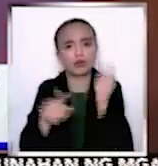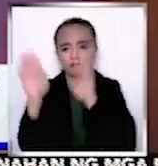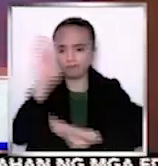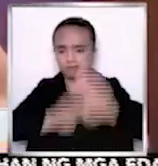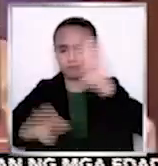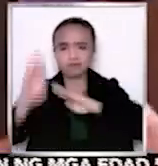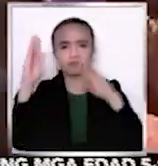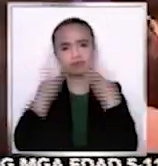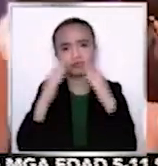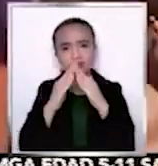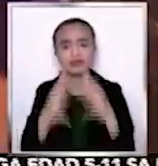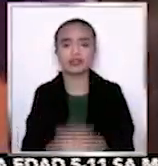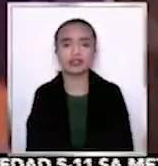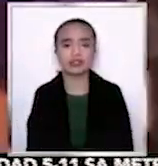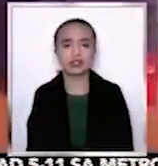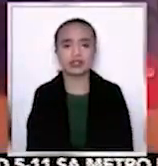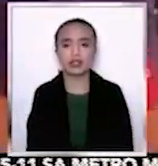para